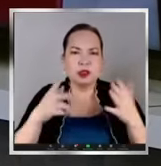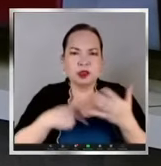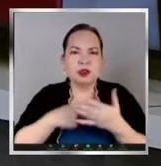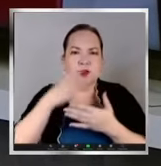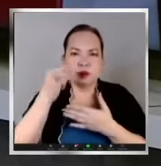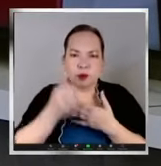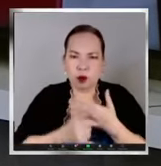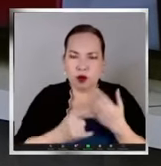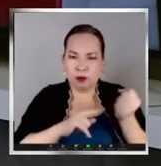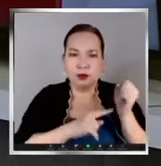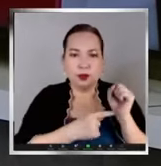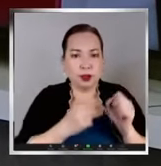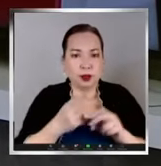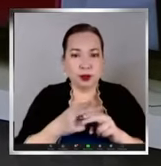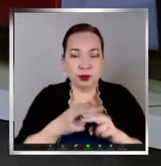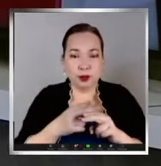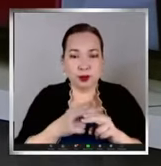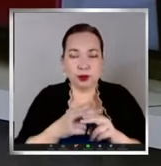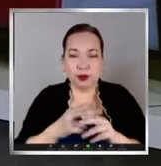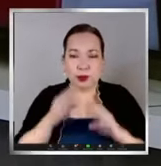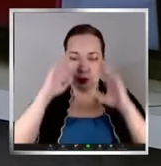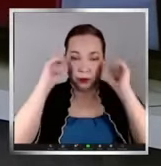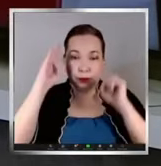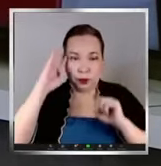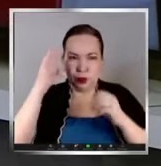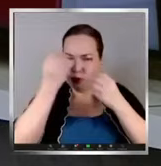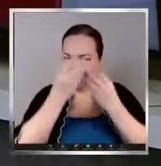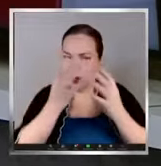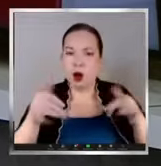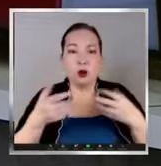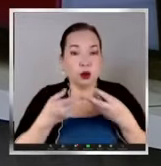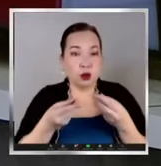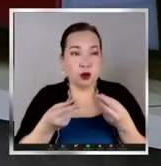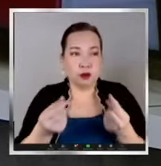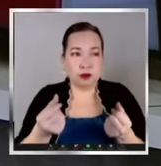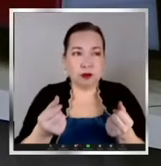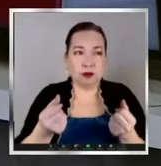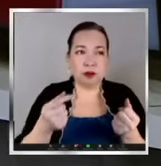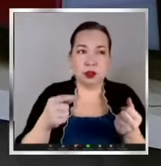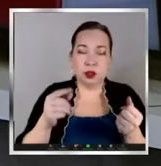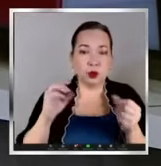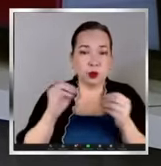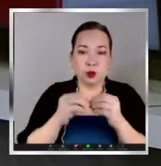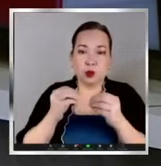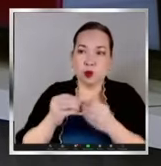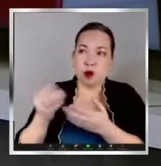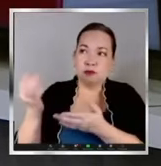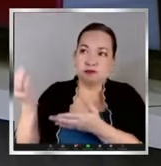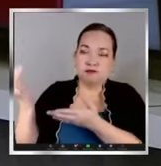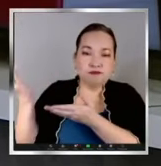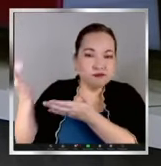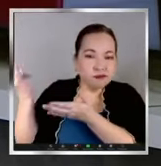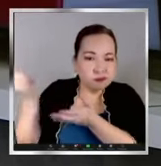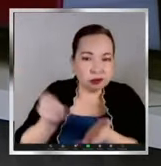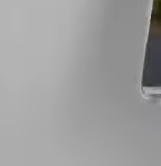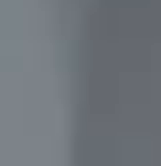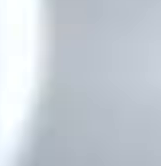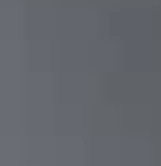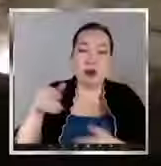Inilatag din ng Pangulo ang nakikita raw niyang solusyon para hindi na mag-angkat ng isda ang bansa. Tinutukan niya ni Ivan